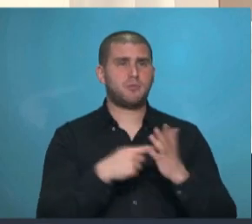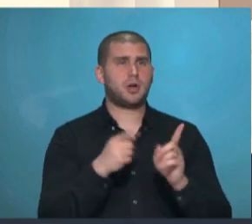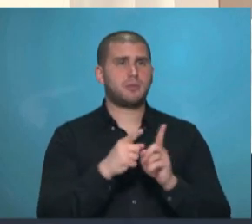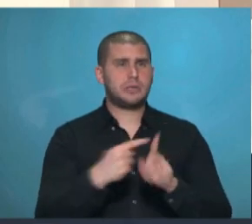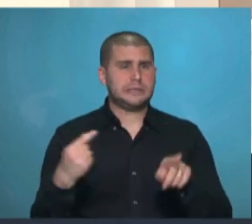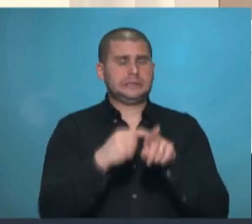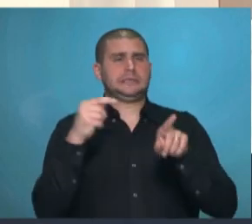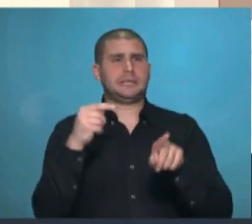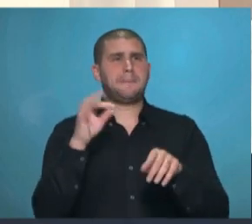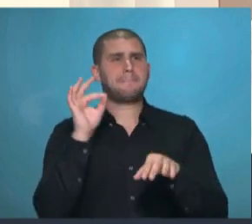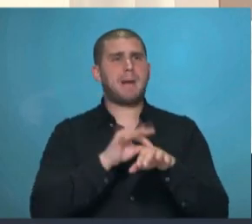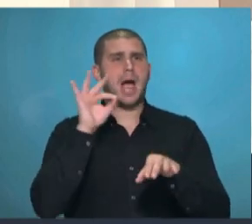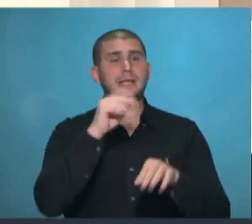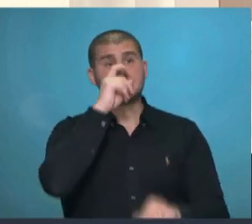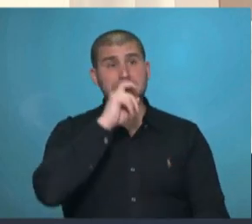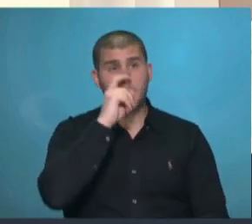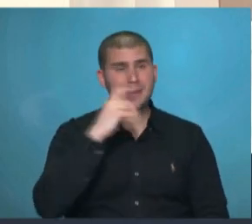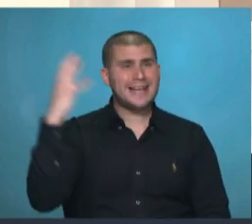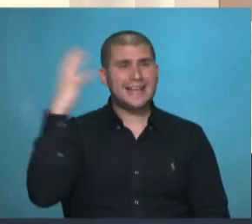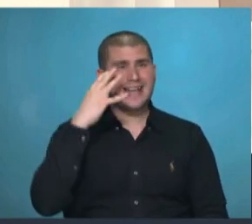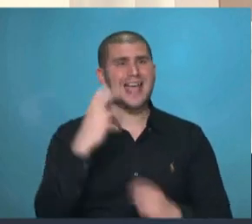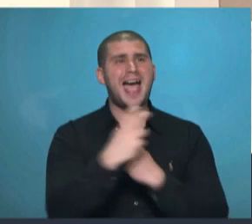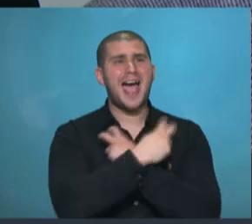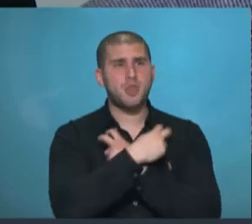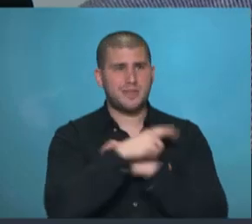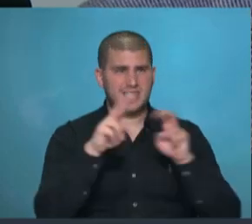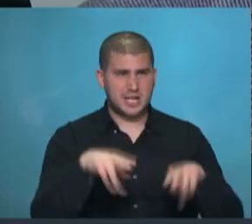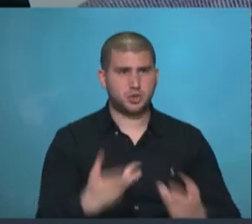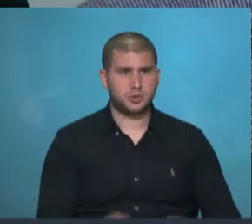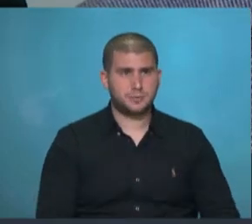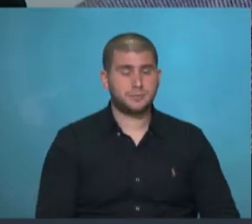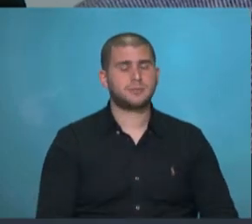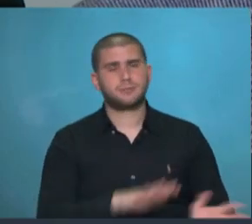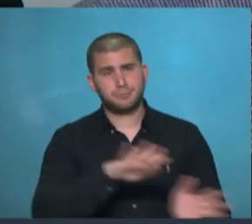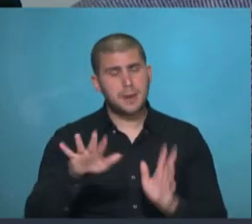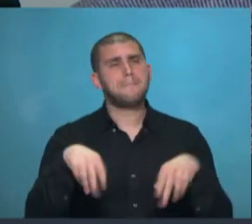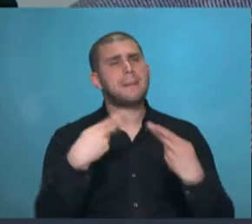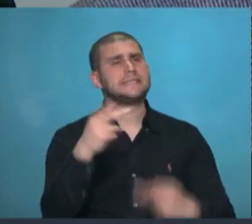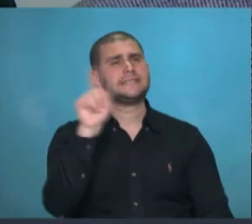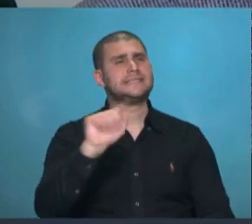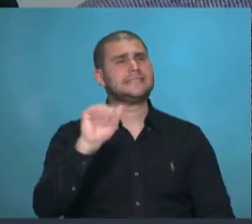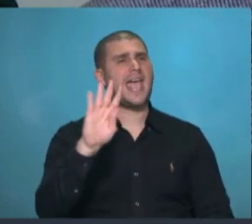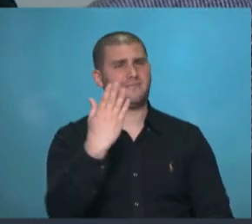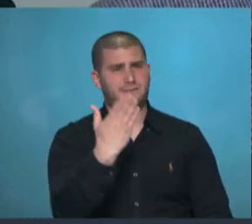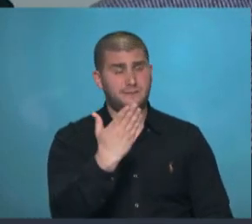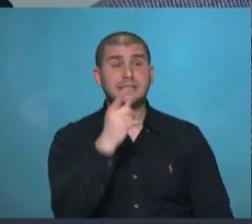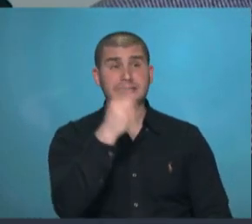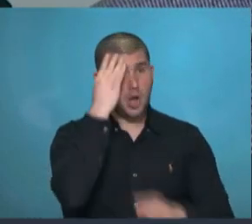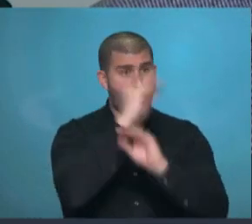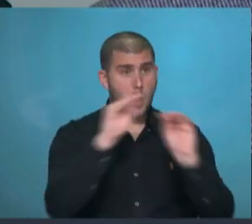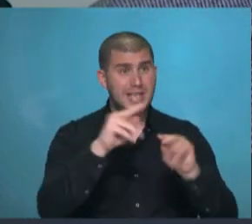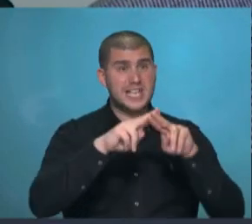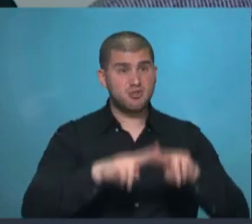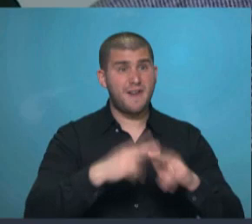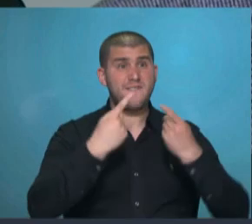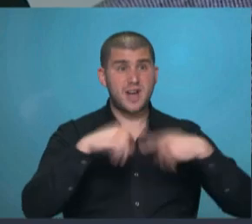ממחט מזוהמת בקרינה מקרינה רדיואקטיבית. בחזרה לזאב מלך נר. זאת ההודעה שהשאיר